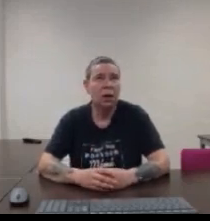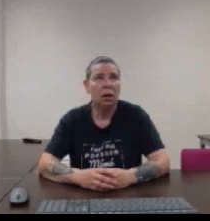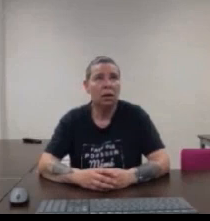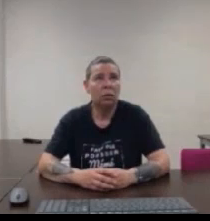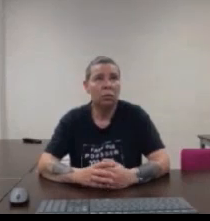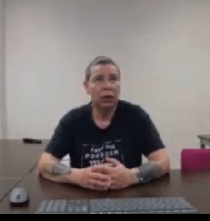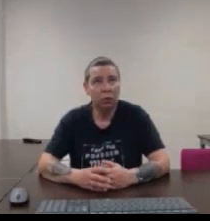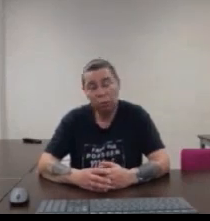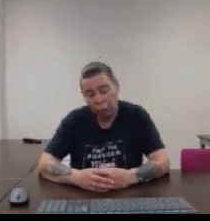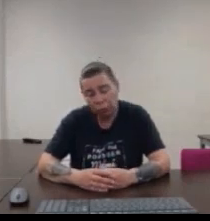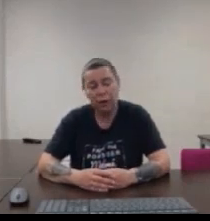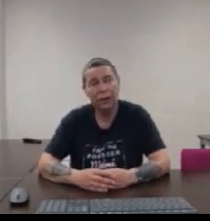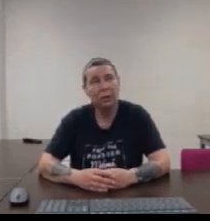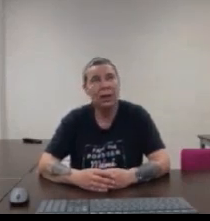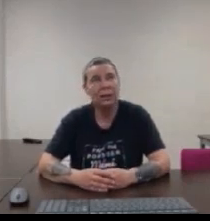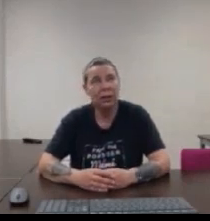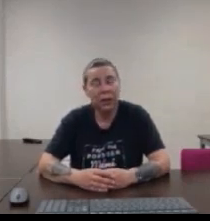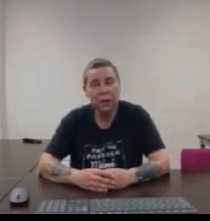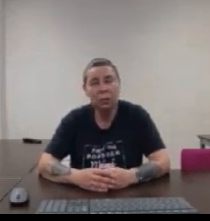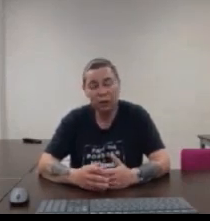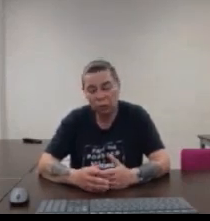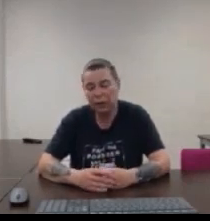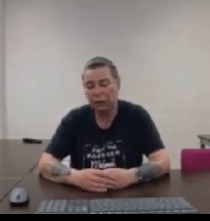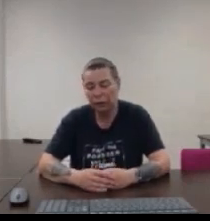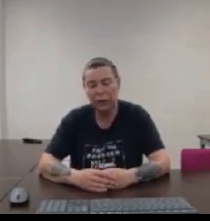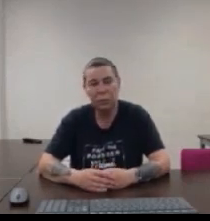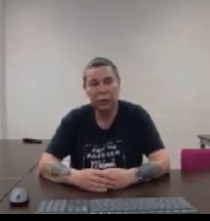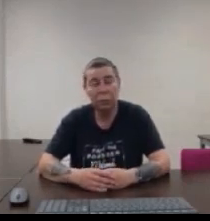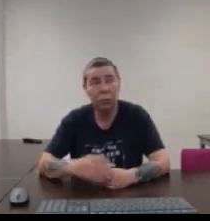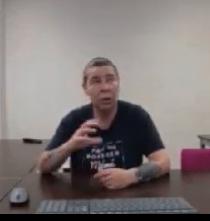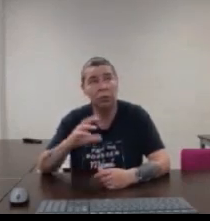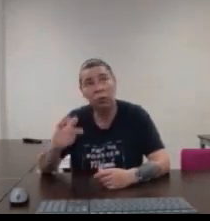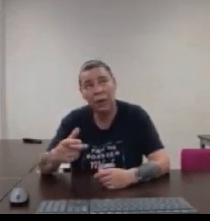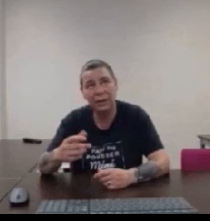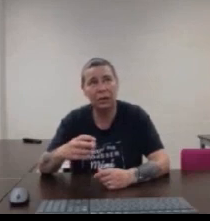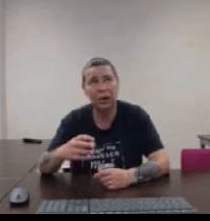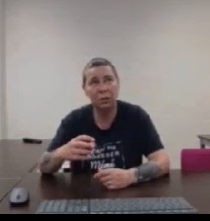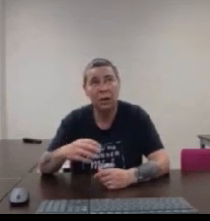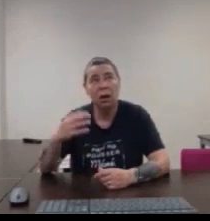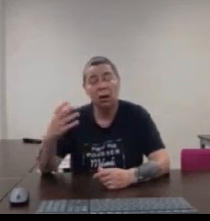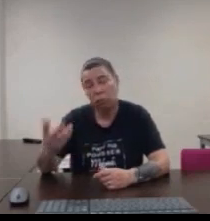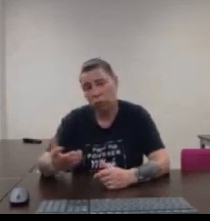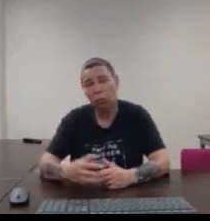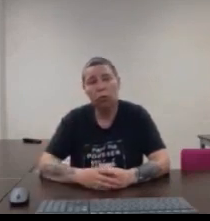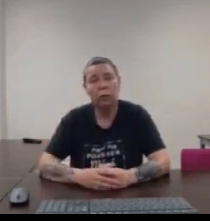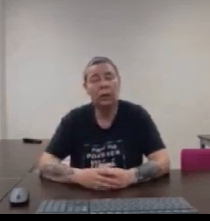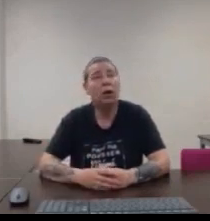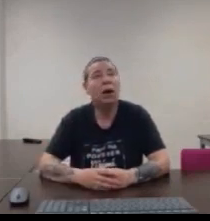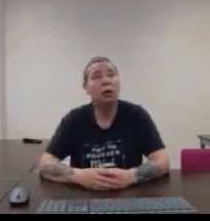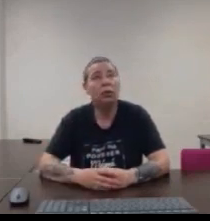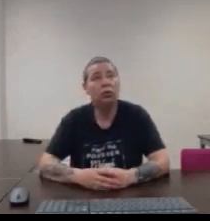9h30. On pense pouvoir terminer à 10h30. On s'excuse d'avance si on déborde un peu. Et puis, au-delà de 10h30,